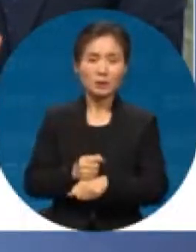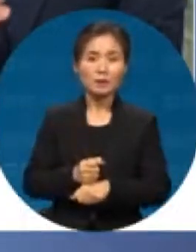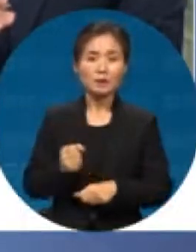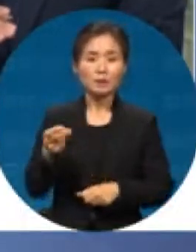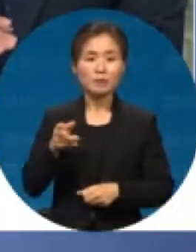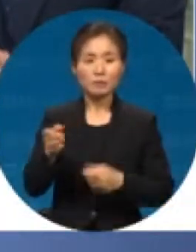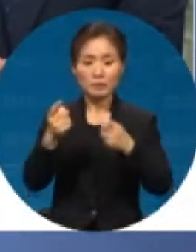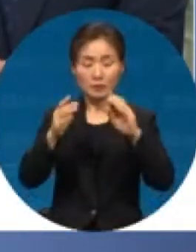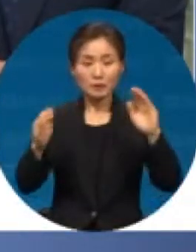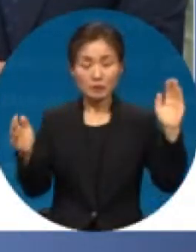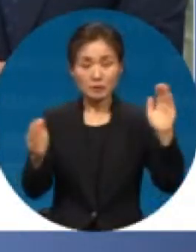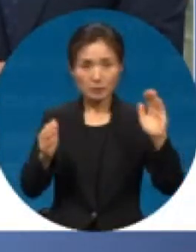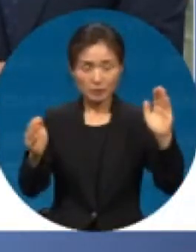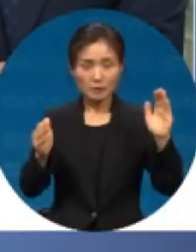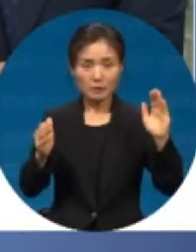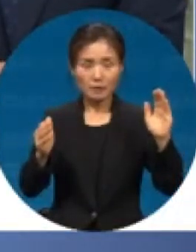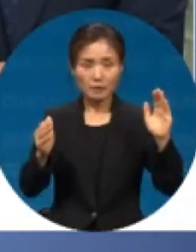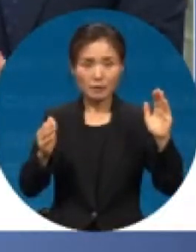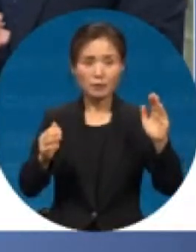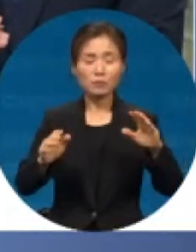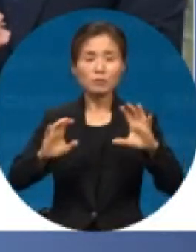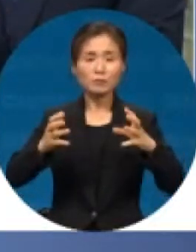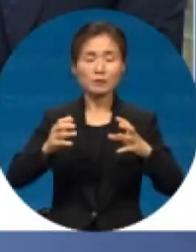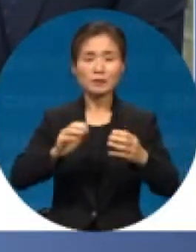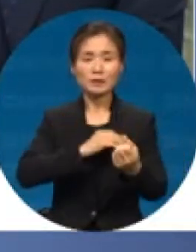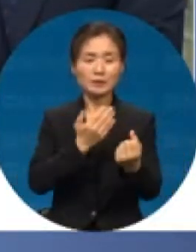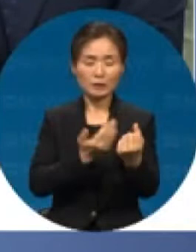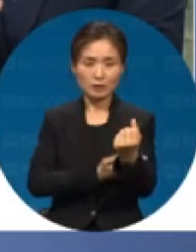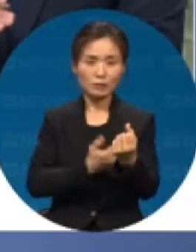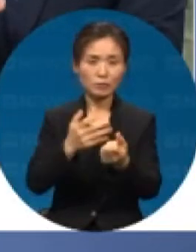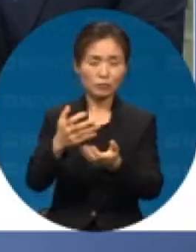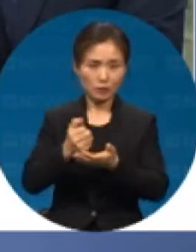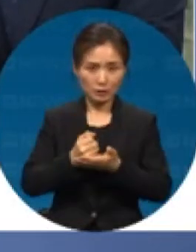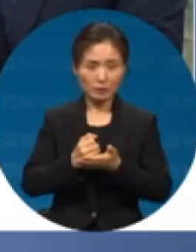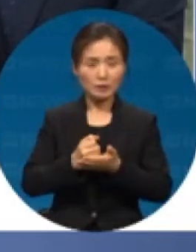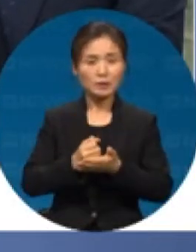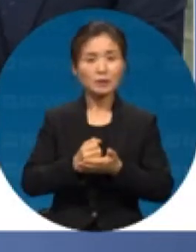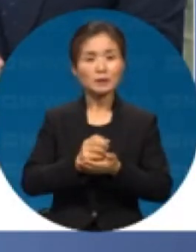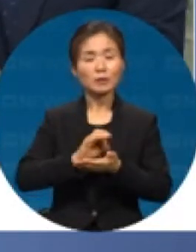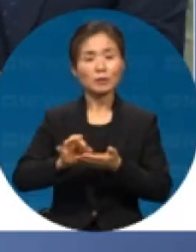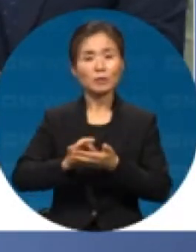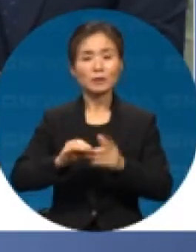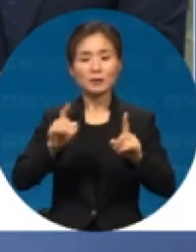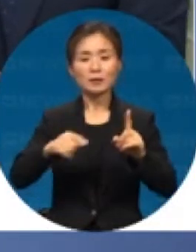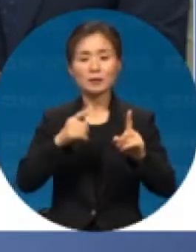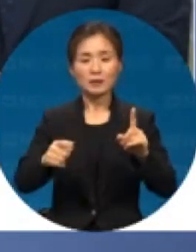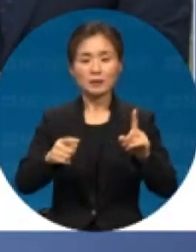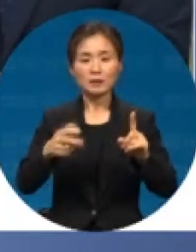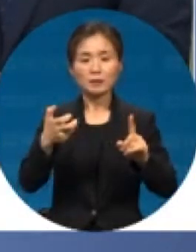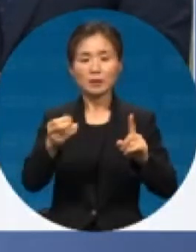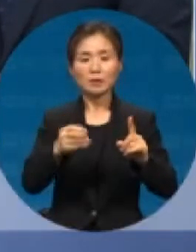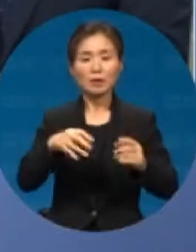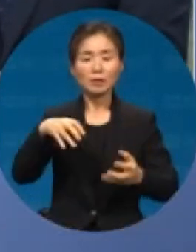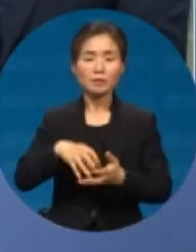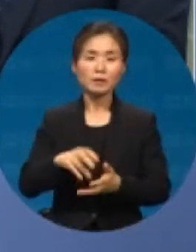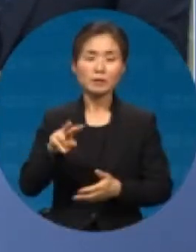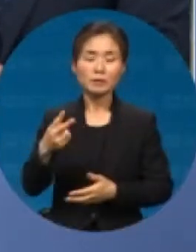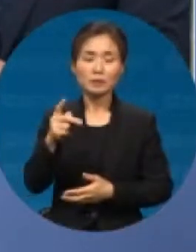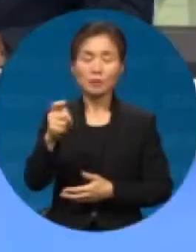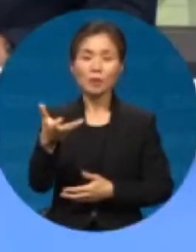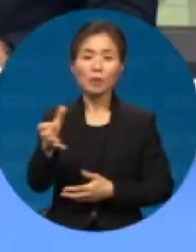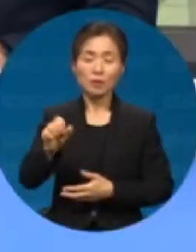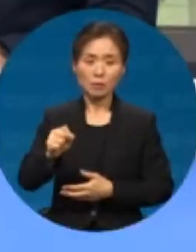국가공인 자격 취득에 되는 비용 등의 1인당 70만원 총 215억 원 을 지원합니다 4 이